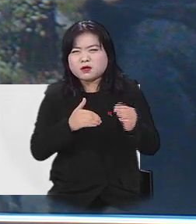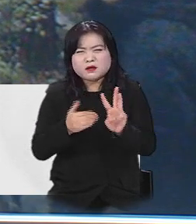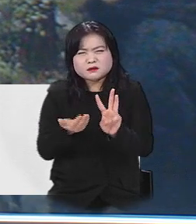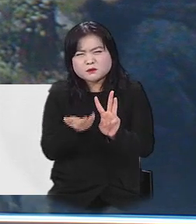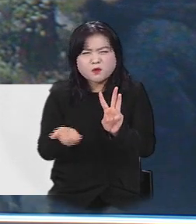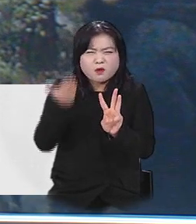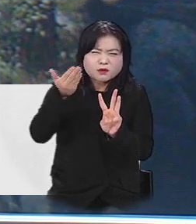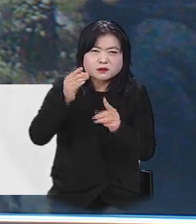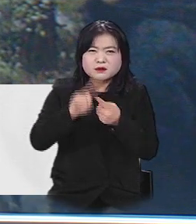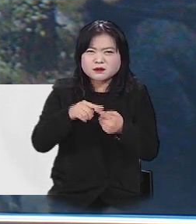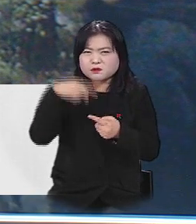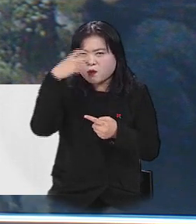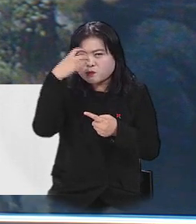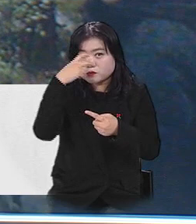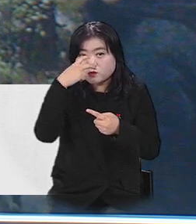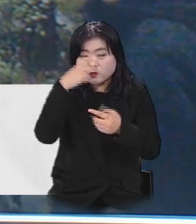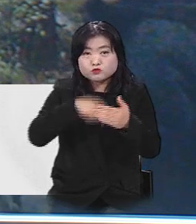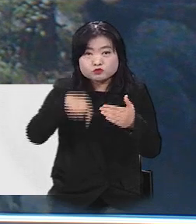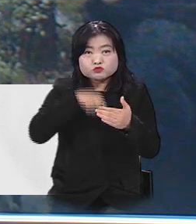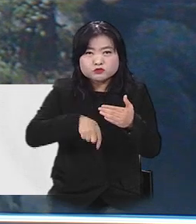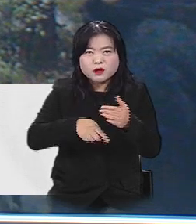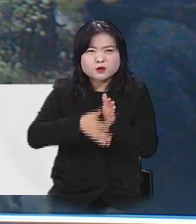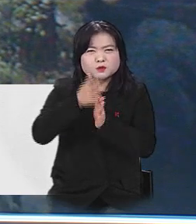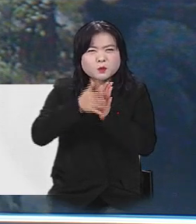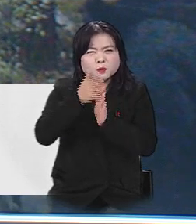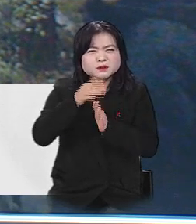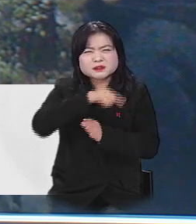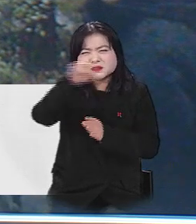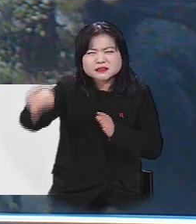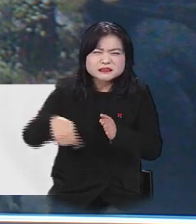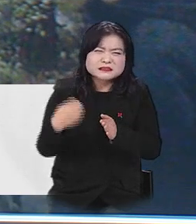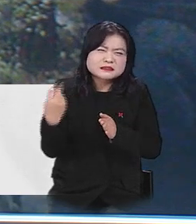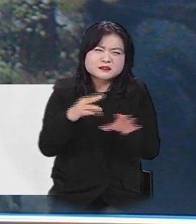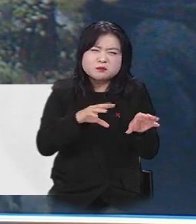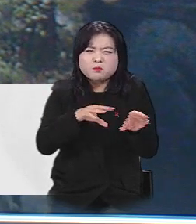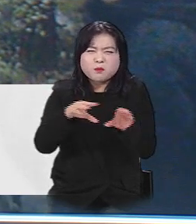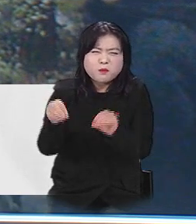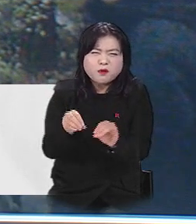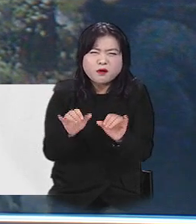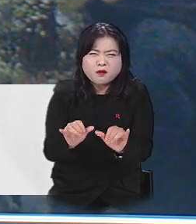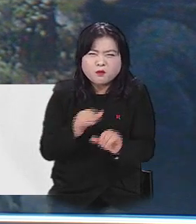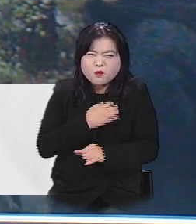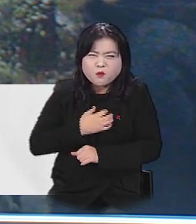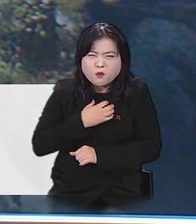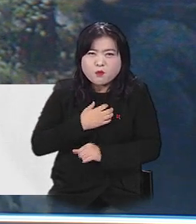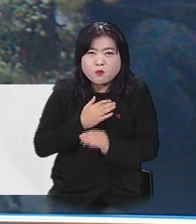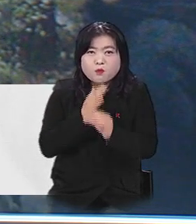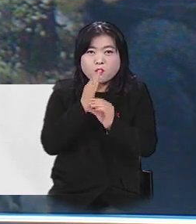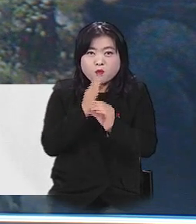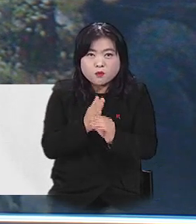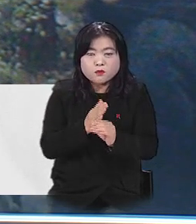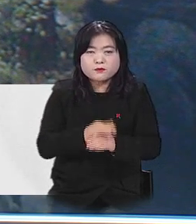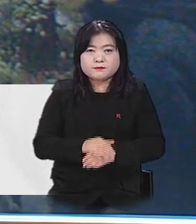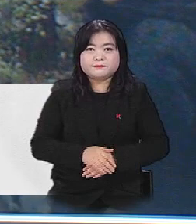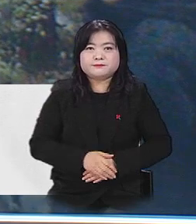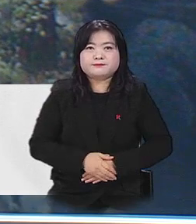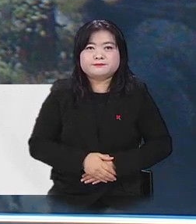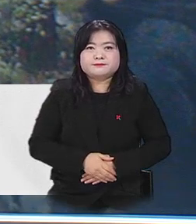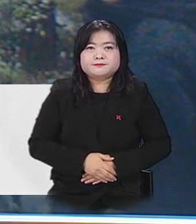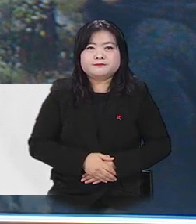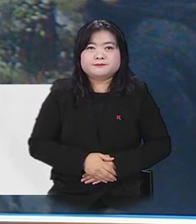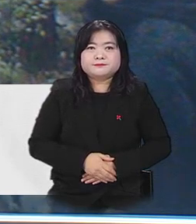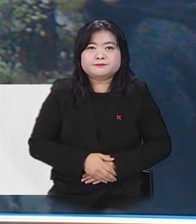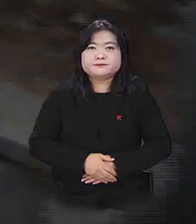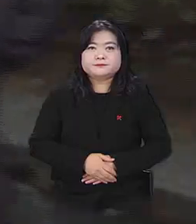격상을 검토하고 있는 가운데 도심이 다시 멈춰서는 게 아니냐, 이런 우려도 커지고 있습니다. 이종훈 기자의 보도입니다.